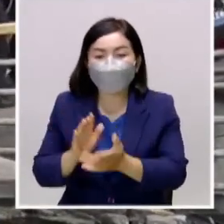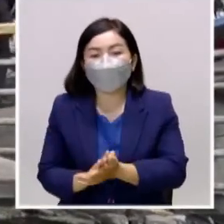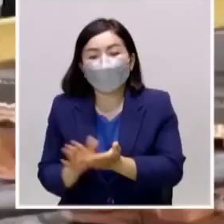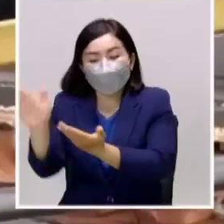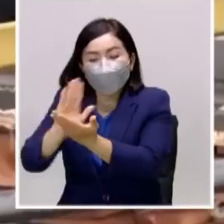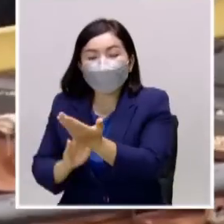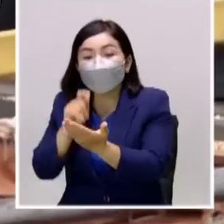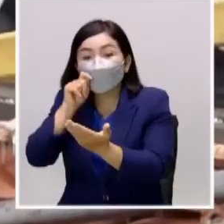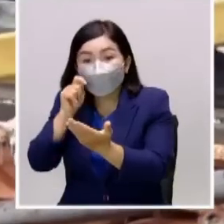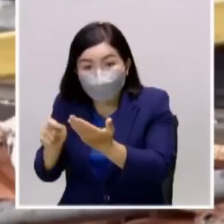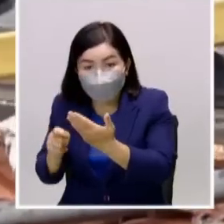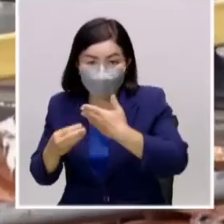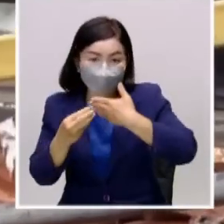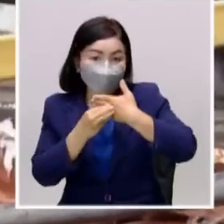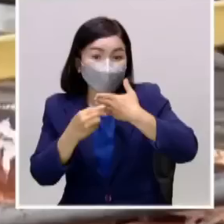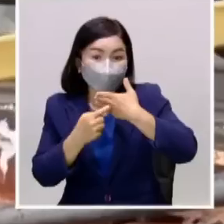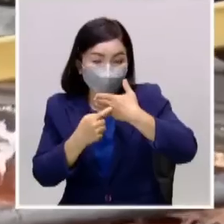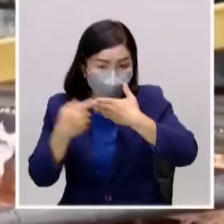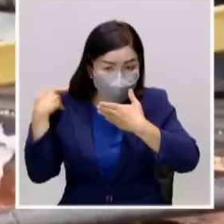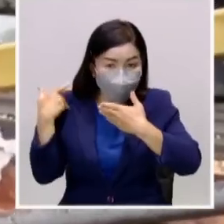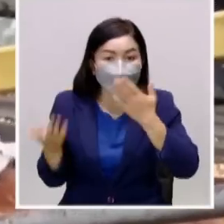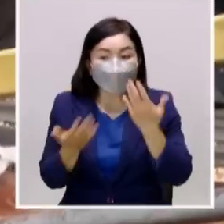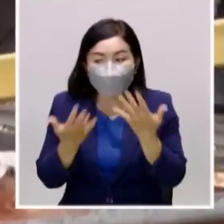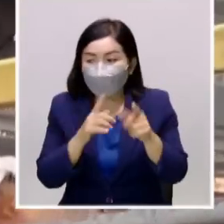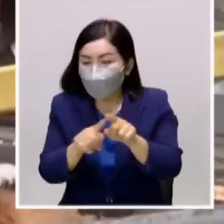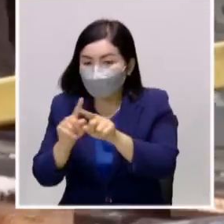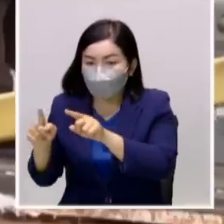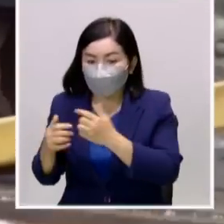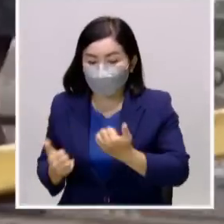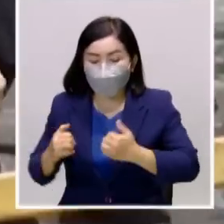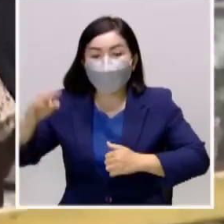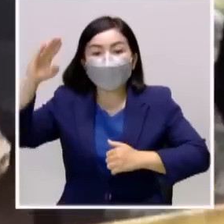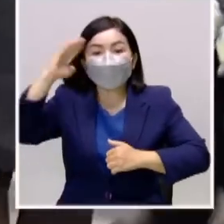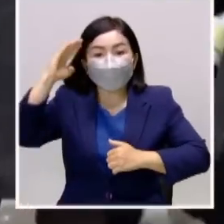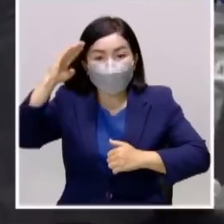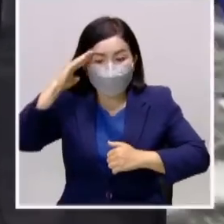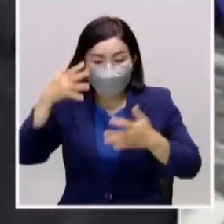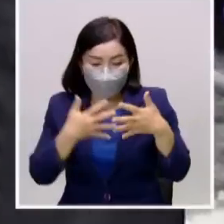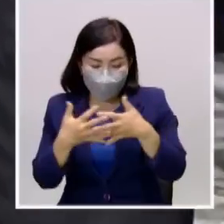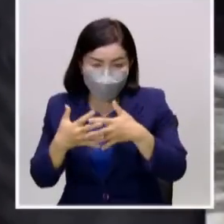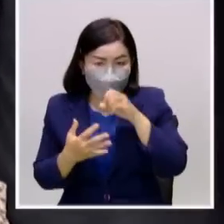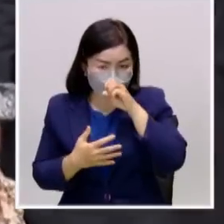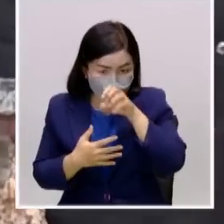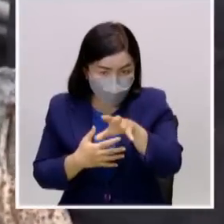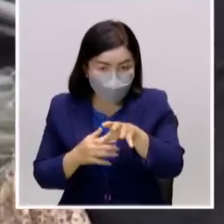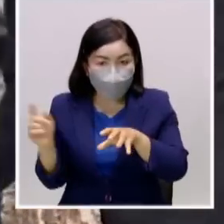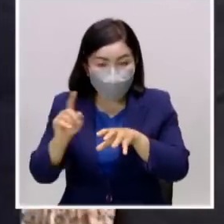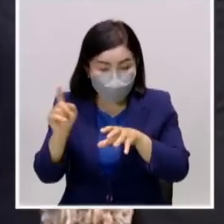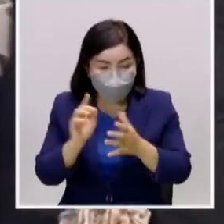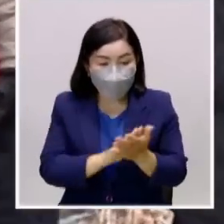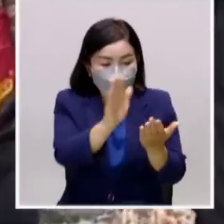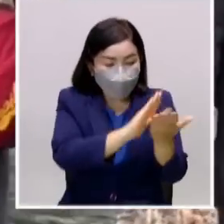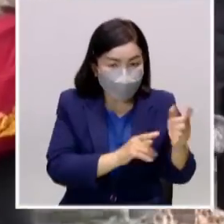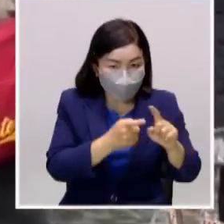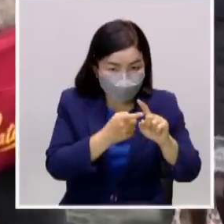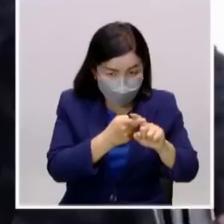มืองอื่นๆเมืองใหญ่ๆของยูเครนนะครับตอนนี้ทางด้านเจ้าหน้าที่ระดับสูงกลาโหมของสหรัฐยืนยันว่าการบุกกรุงเคียฟของรั